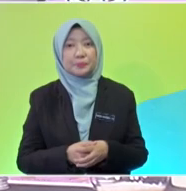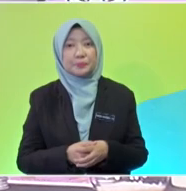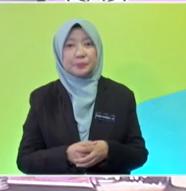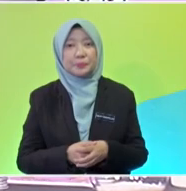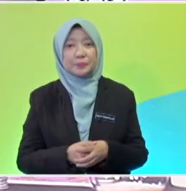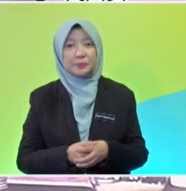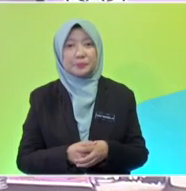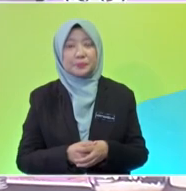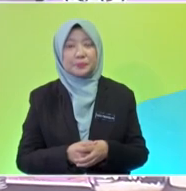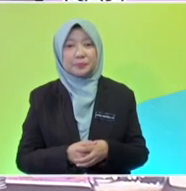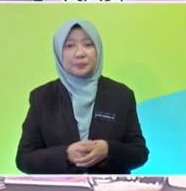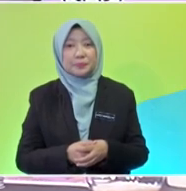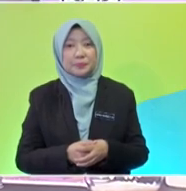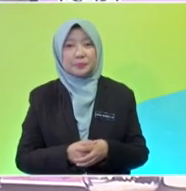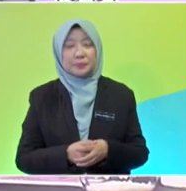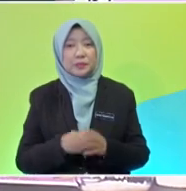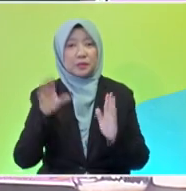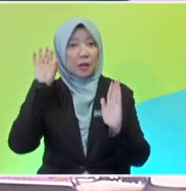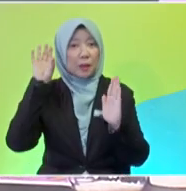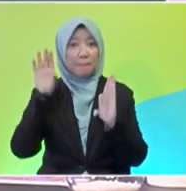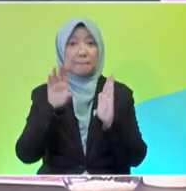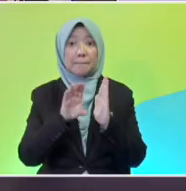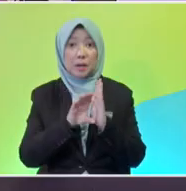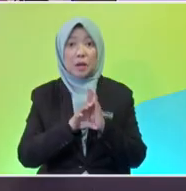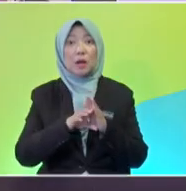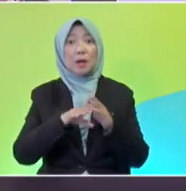itu adalah gambar beras